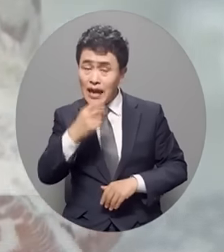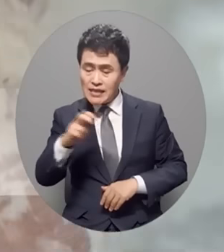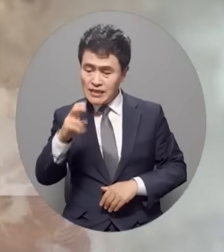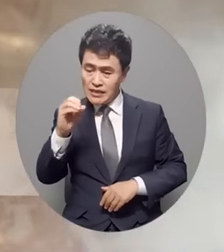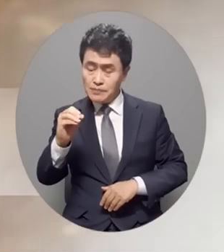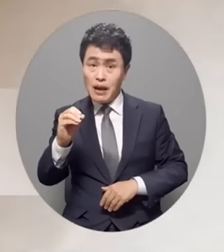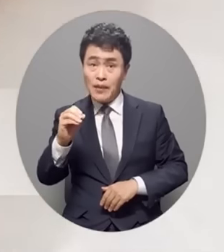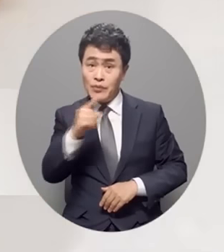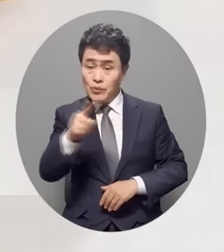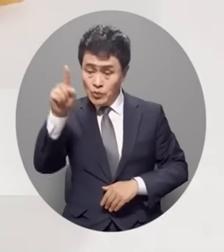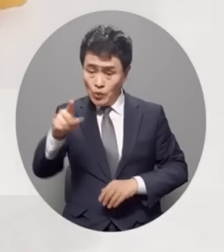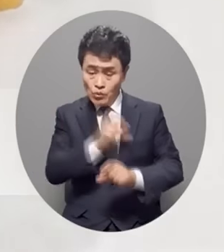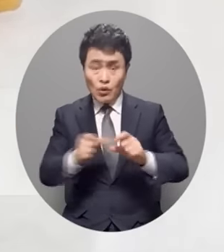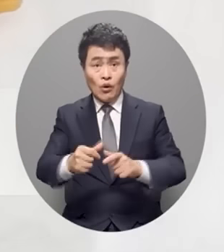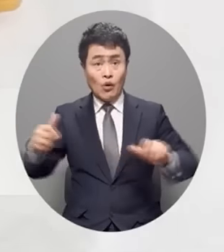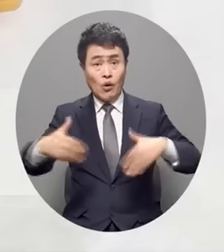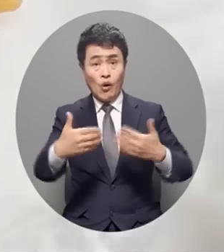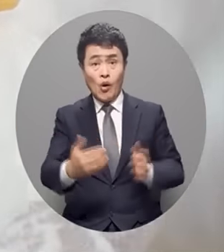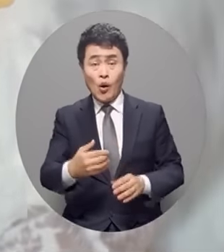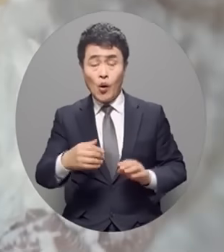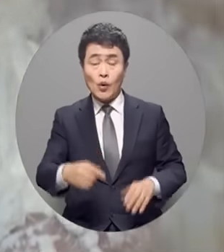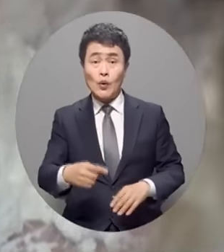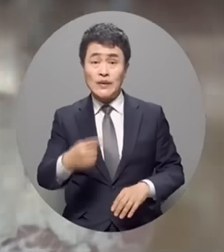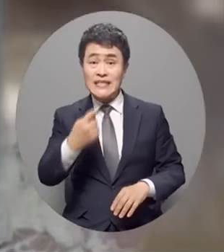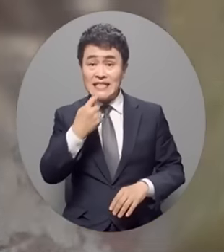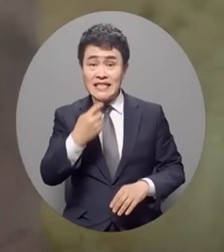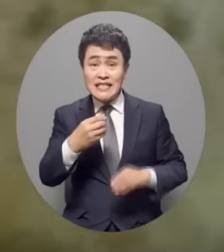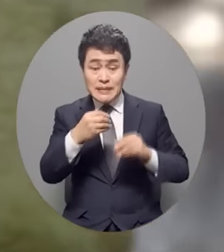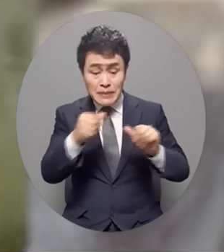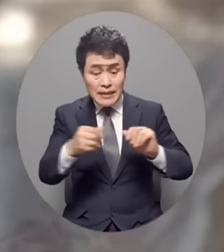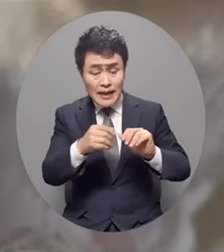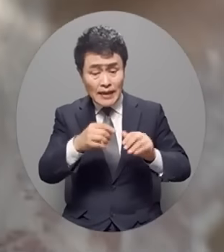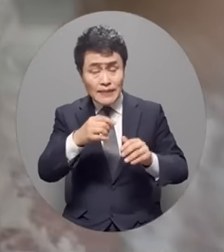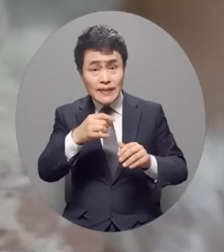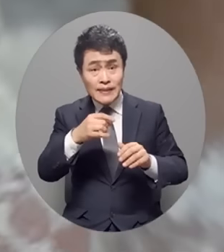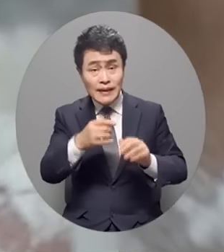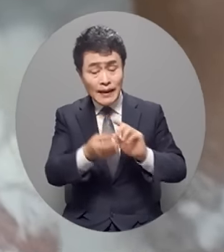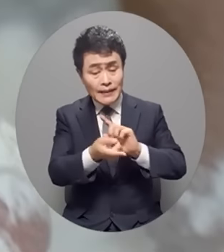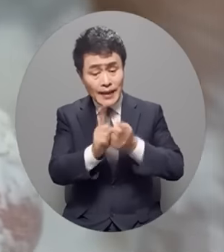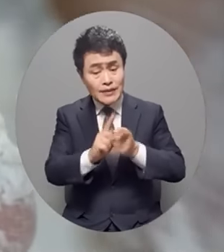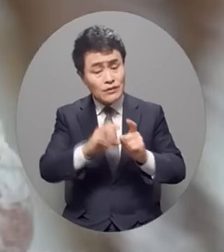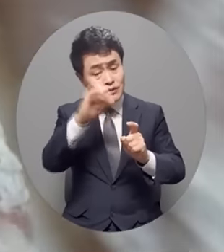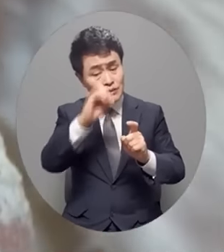밀가루 수요의 10%를 대체할 계획입니다. MBC 뉴스 박진주입니다.